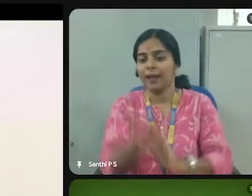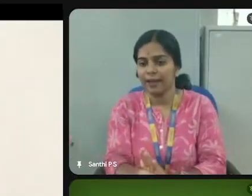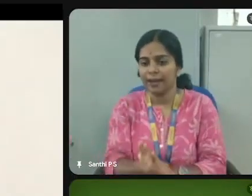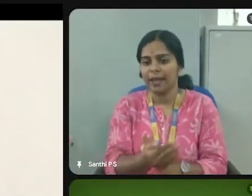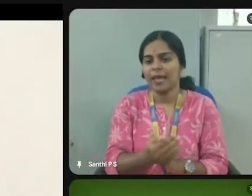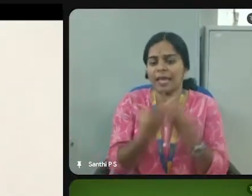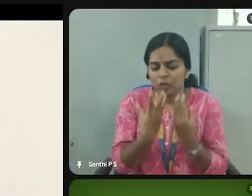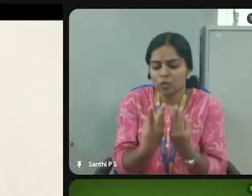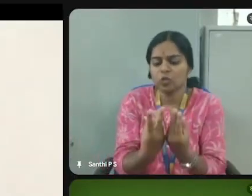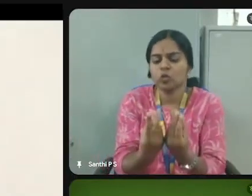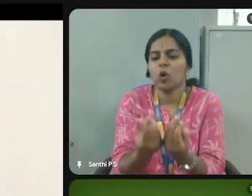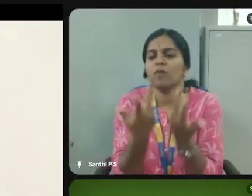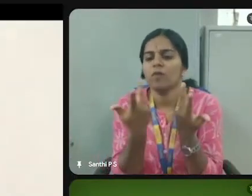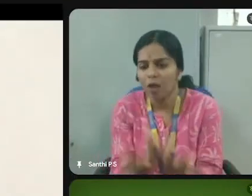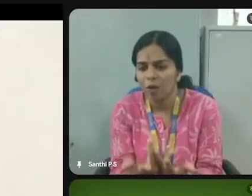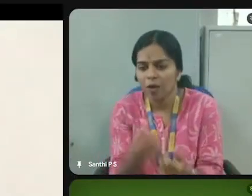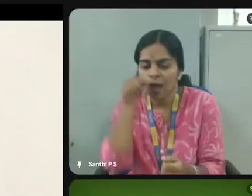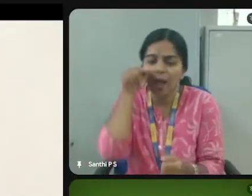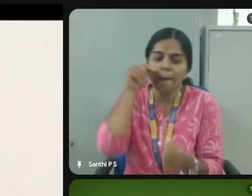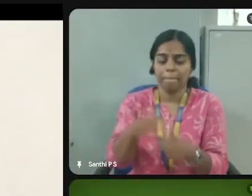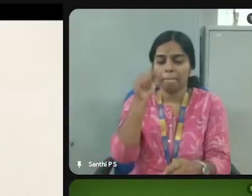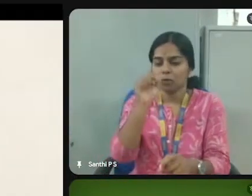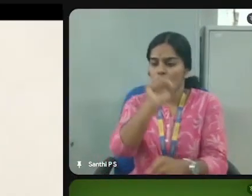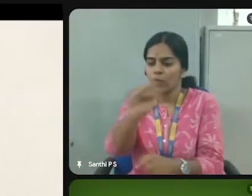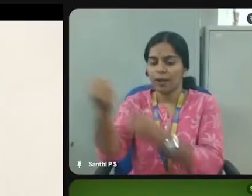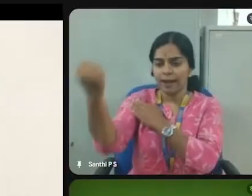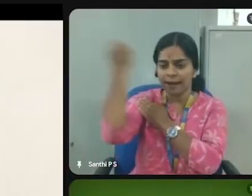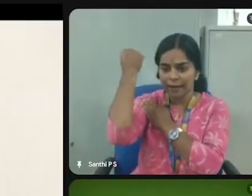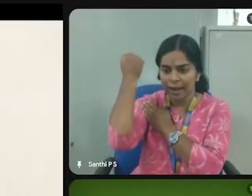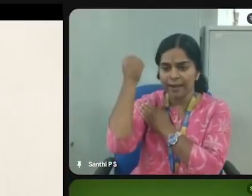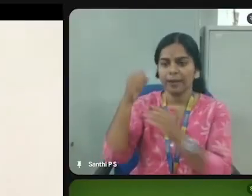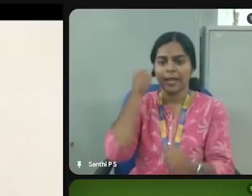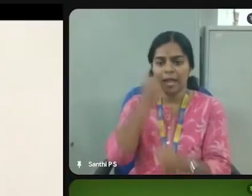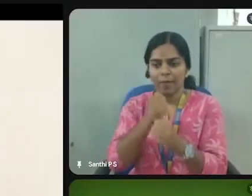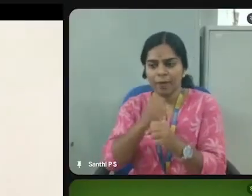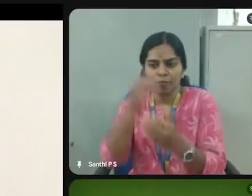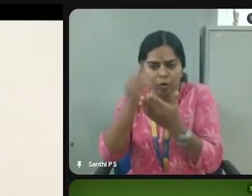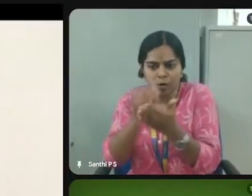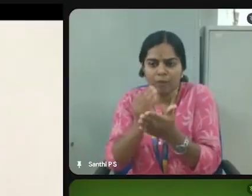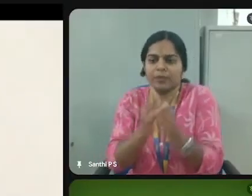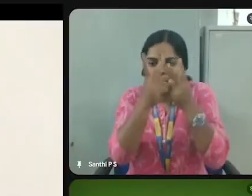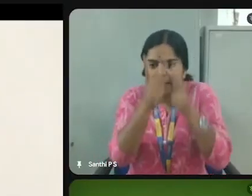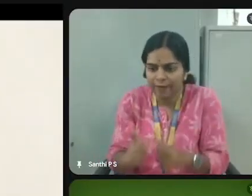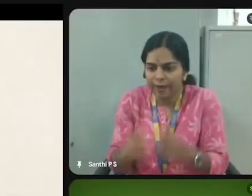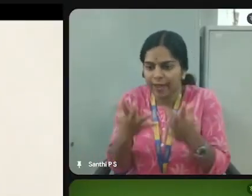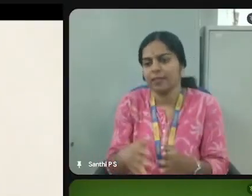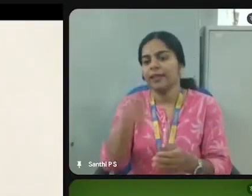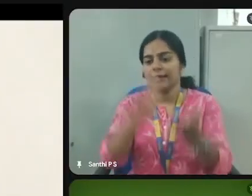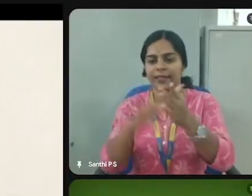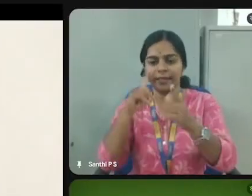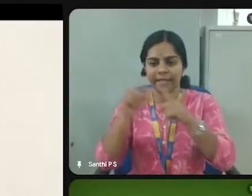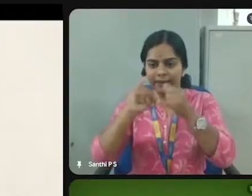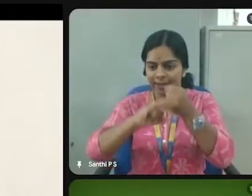പരിഹാര മാർഗങ്ങളും അതോടൊപ്പം അവർക്കുള്ള അവകാശങ്ങളും ആനുകൂല്യങ്ങളും എന്തൊക്കെയാണ് എന്നതുമാണ് ഇന്നത്തെ നിഡാസിൽ